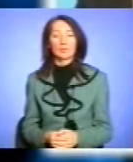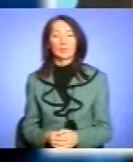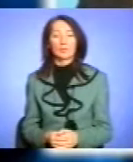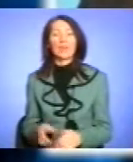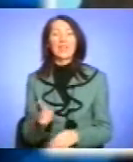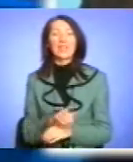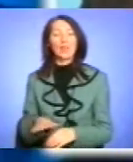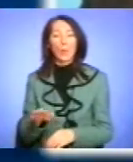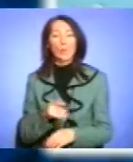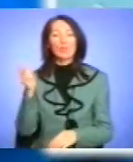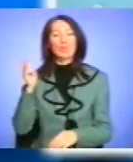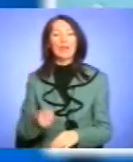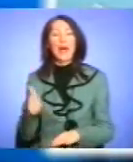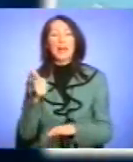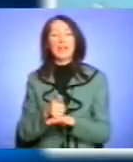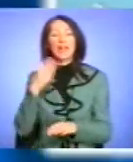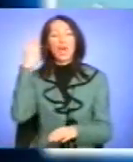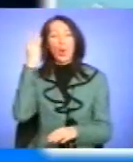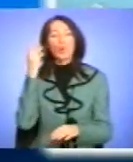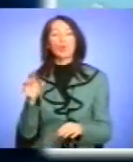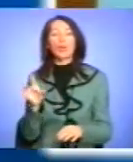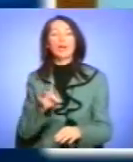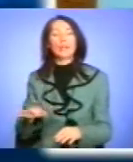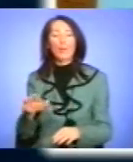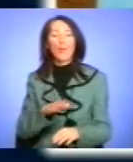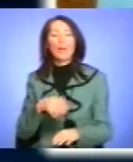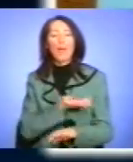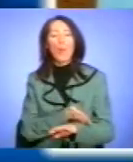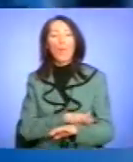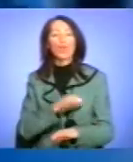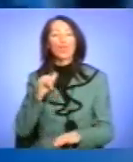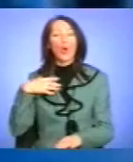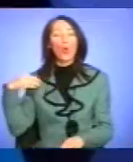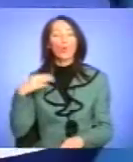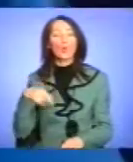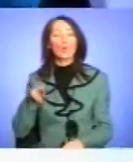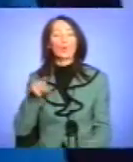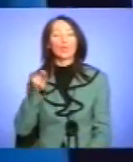На Тернопільщину завітав генеральний консул Республіки Польща у Львові Ярослав Дрозд.